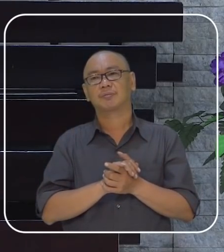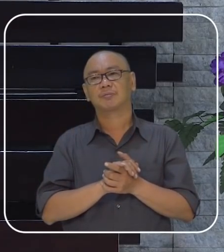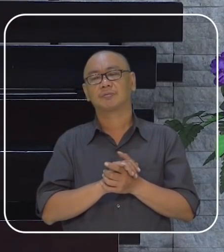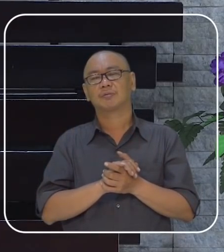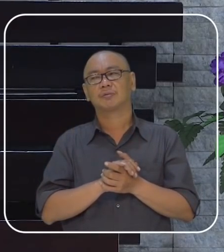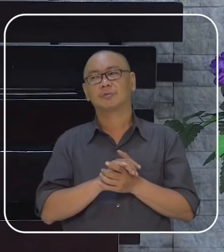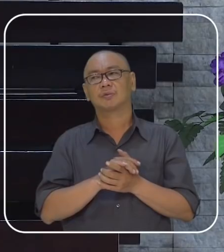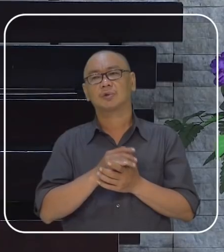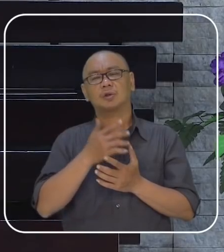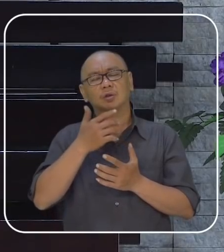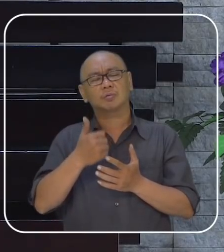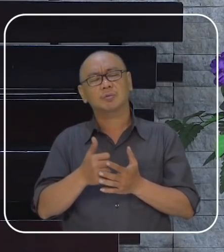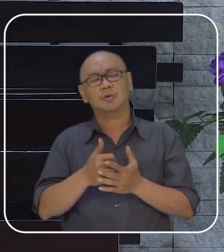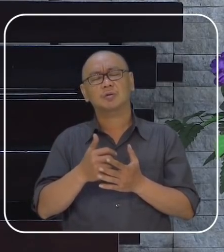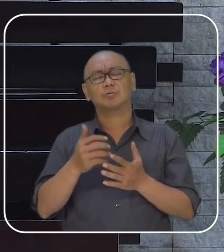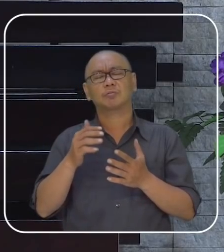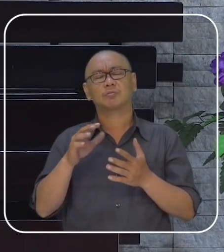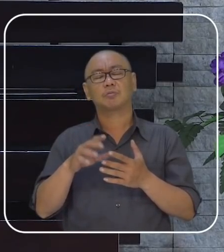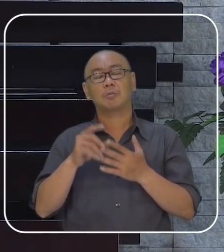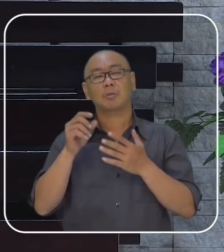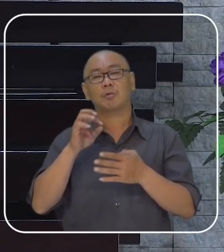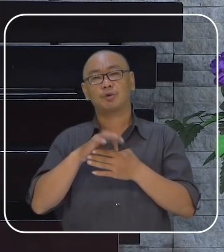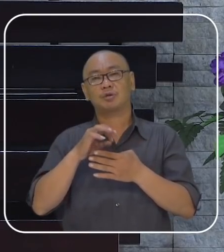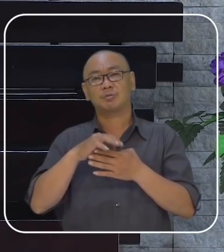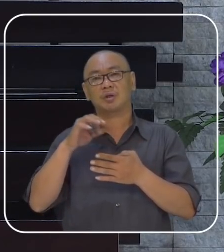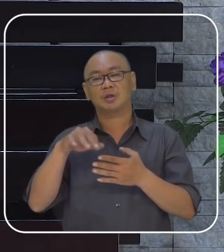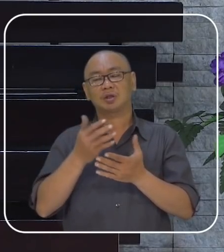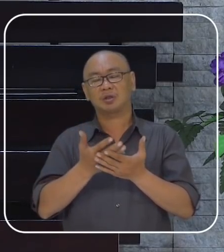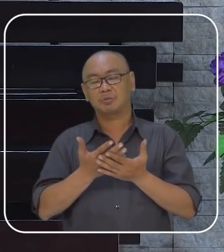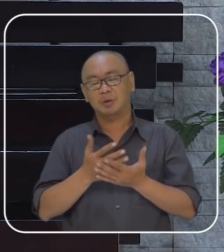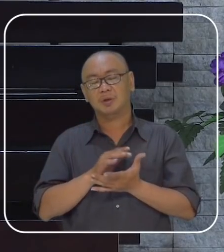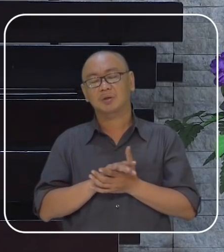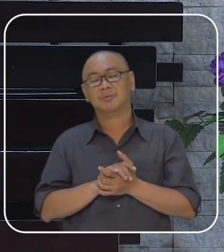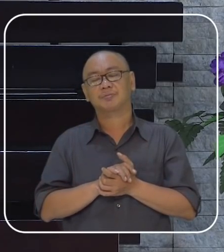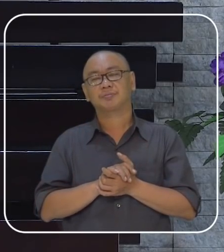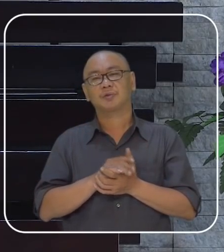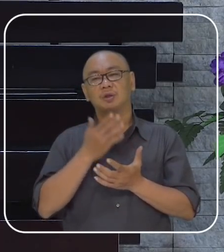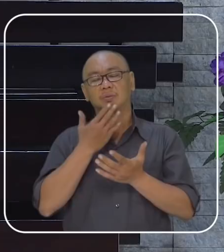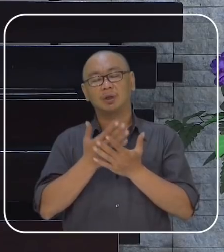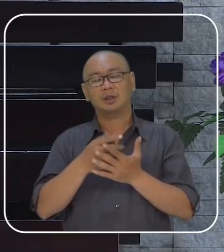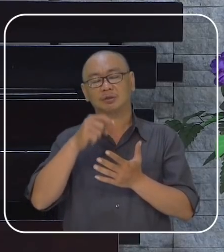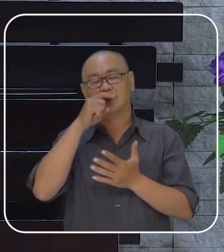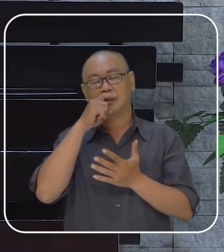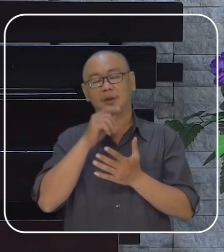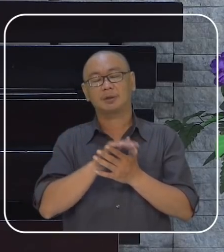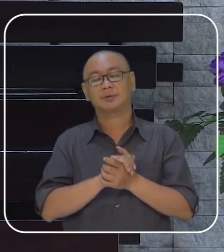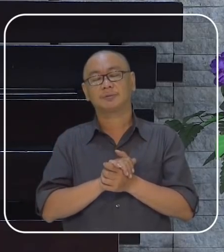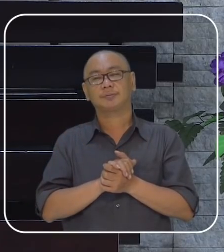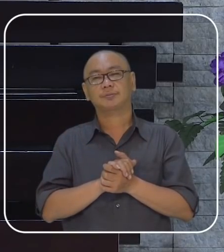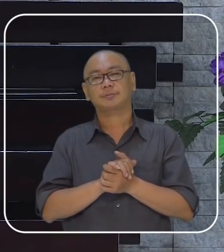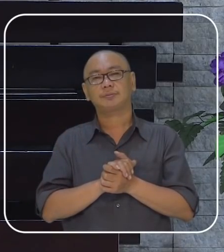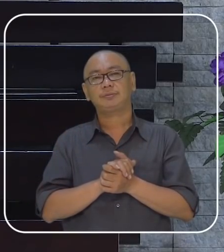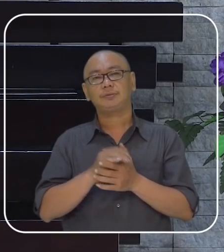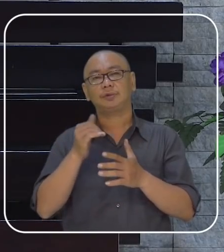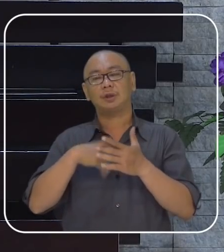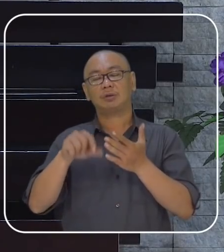yang berikan hikmat kepada majelis jemaat dalam mengelola persembahan ini, sehingga dapat berguna. Terima kasih ya Bapa.